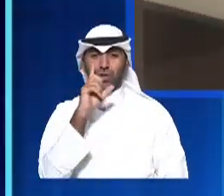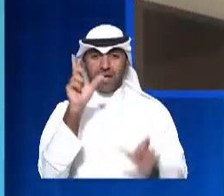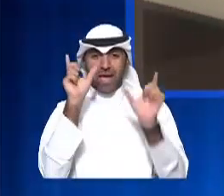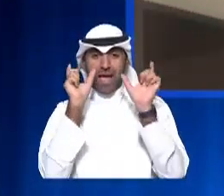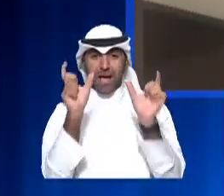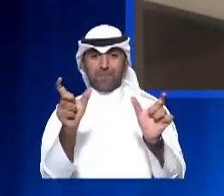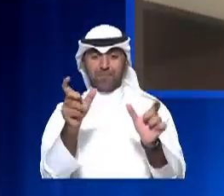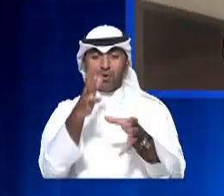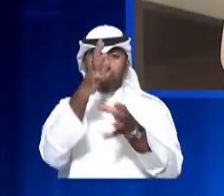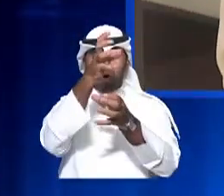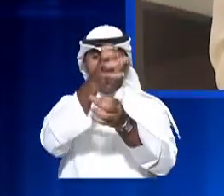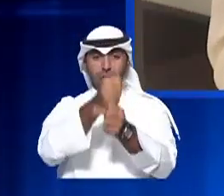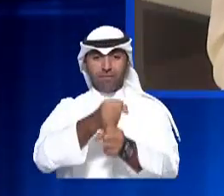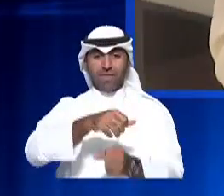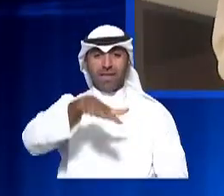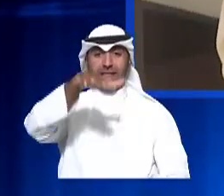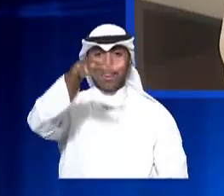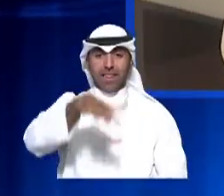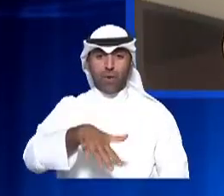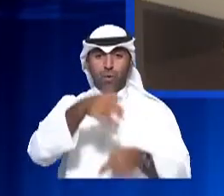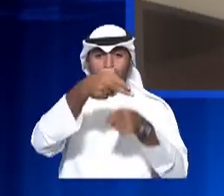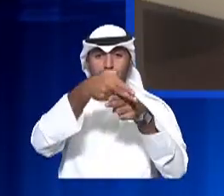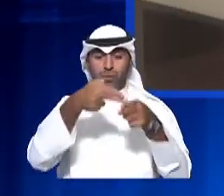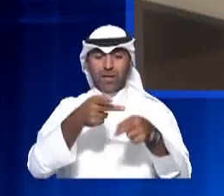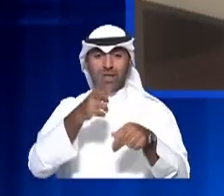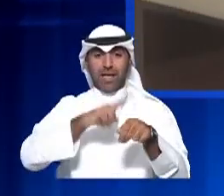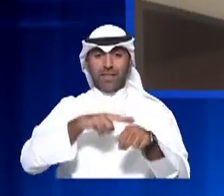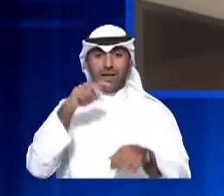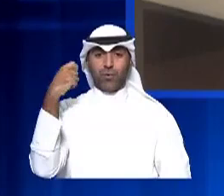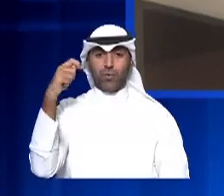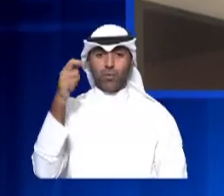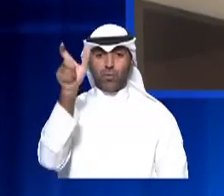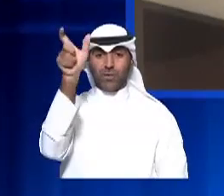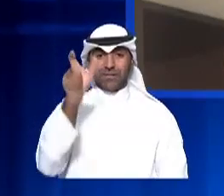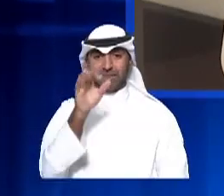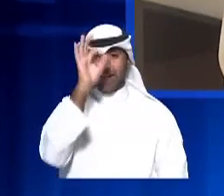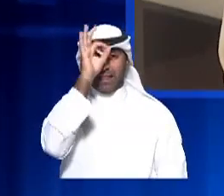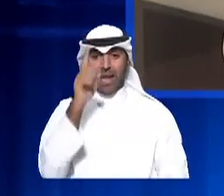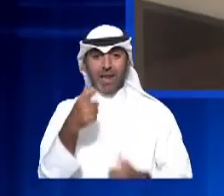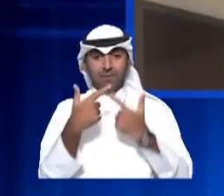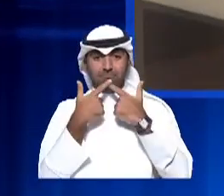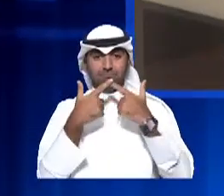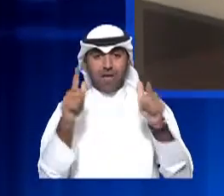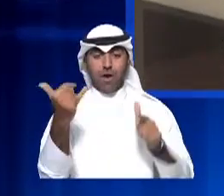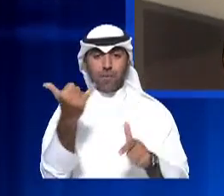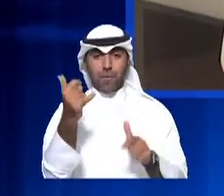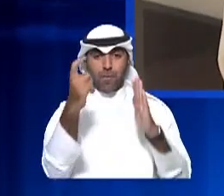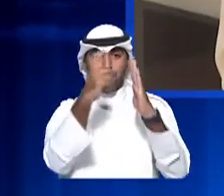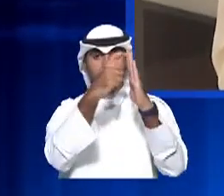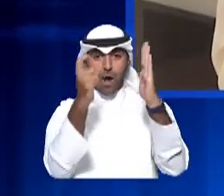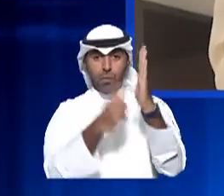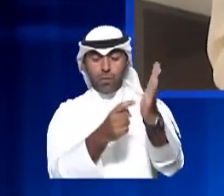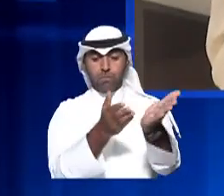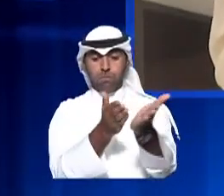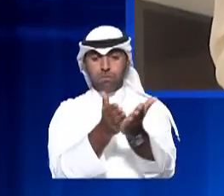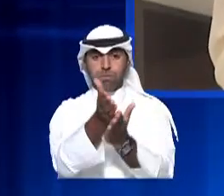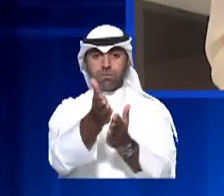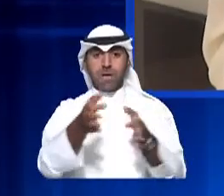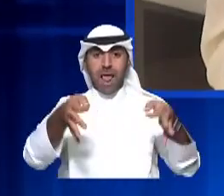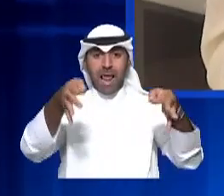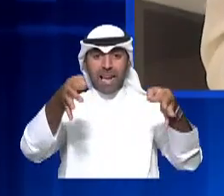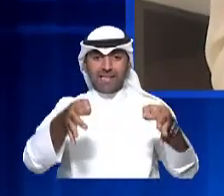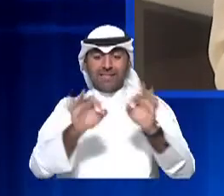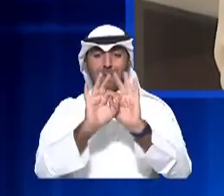التعليمات صارمة جدا بشأن المخالفين، نتمنى السلامة للجميع ونتمنى الالتزام